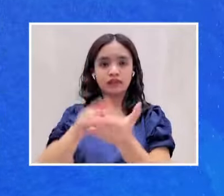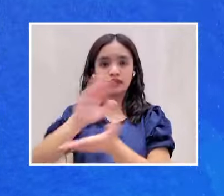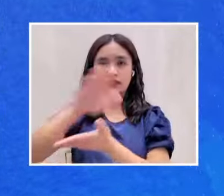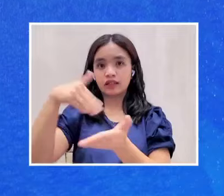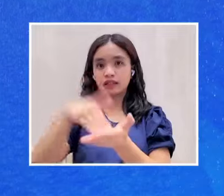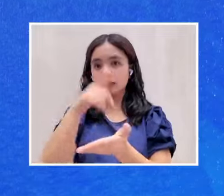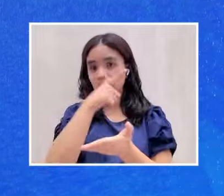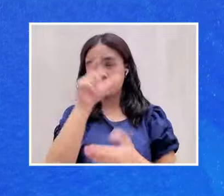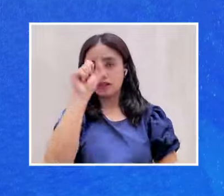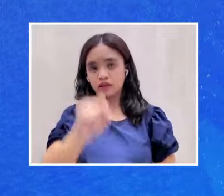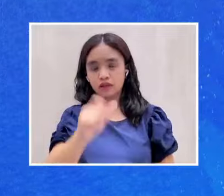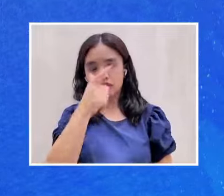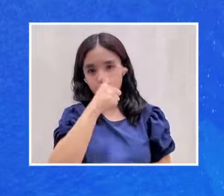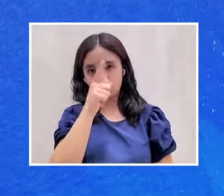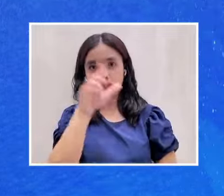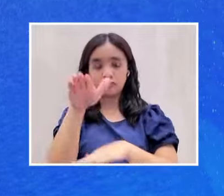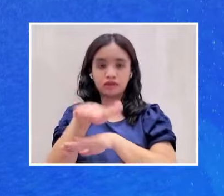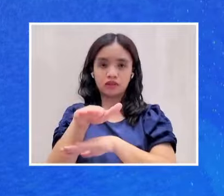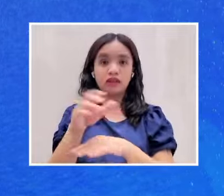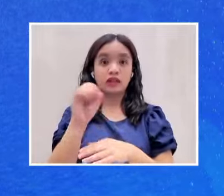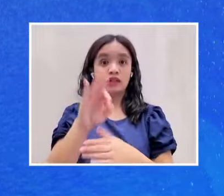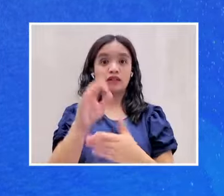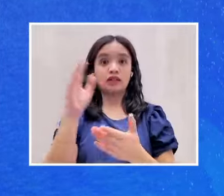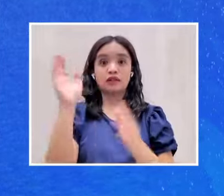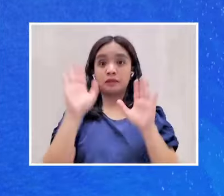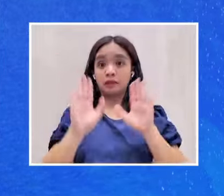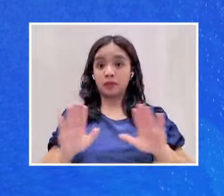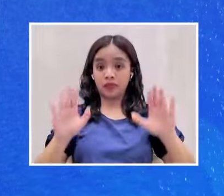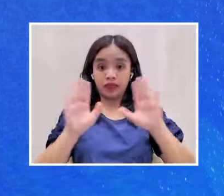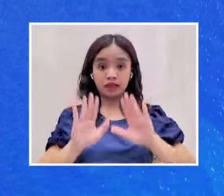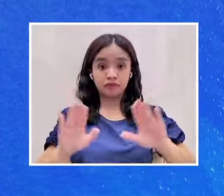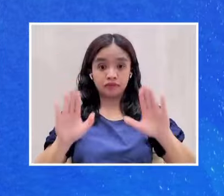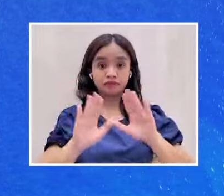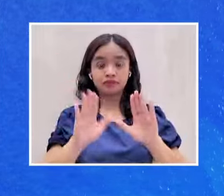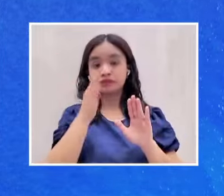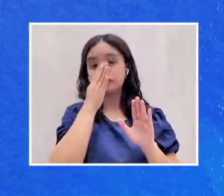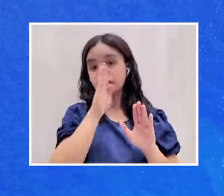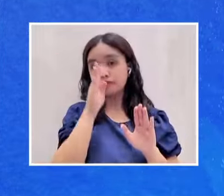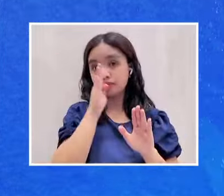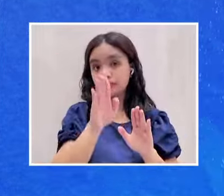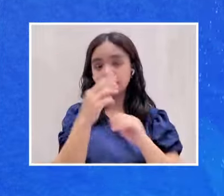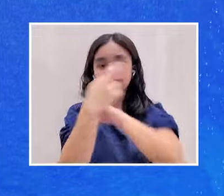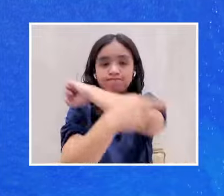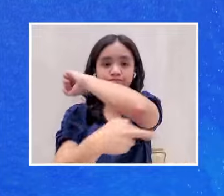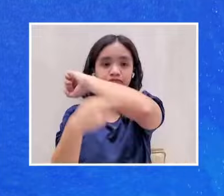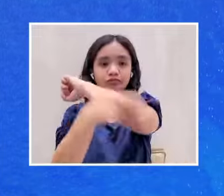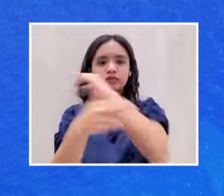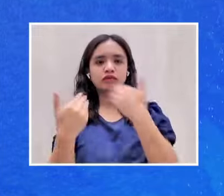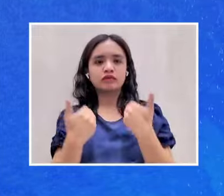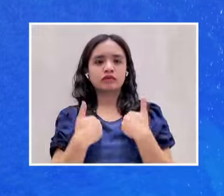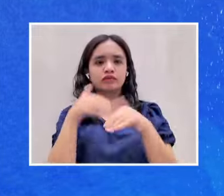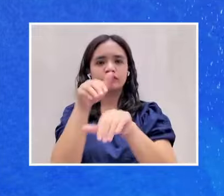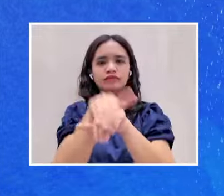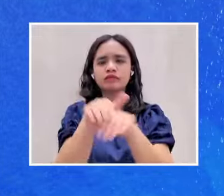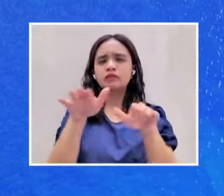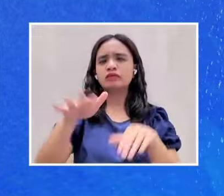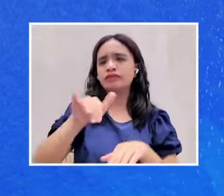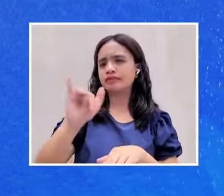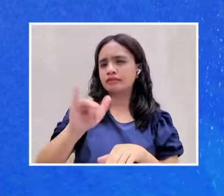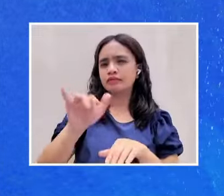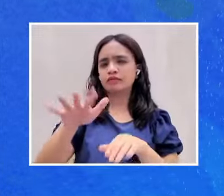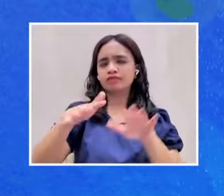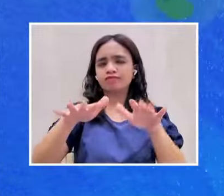pagsapit ng hapon. Pagsapit naman ng Linggo sa may Bicol Region po at Oriental Mindoro, may mahihinang ulang, dala rin po ng